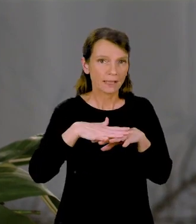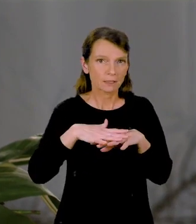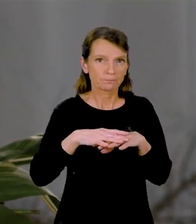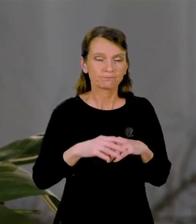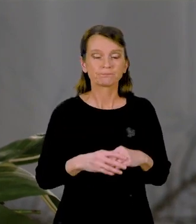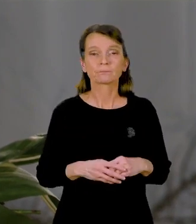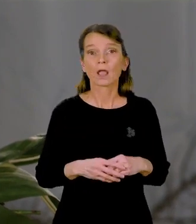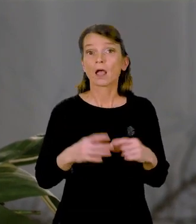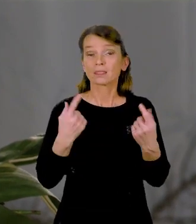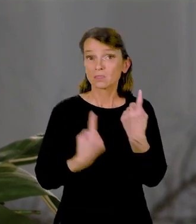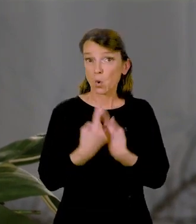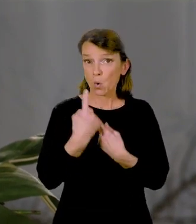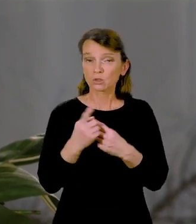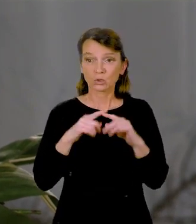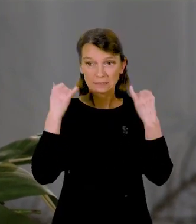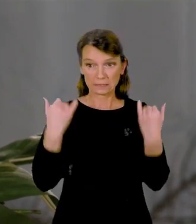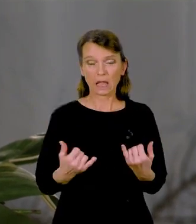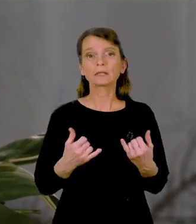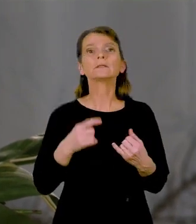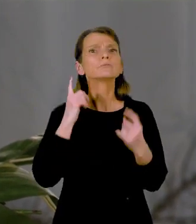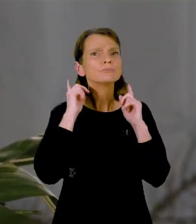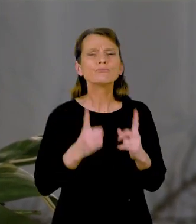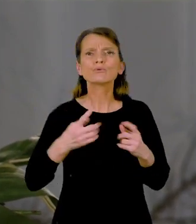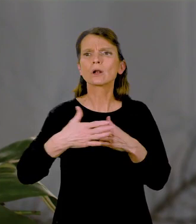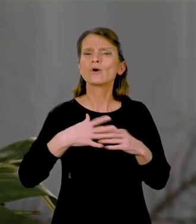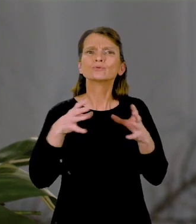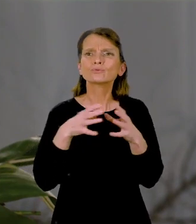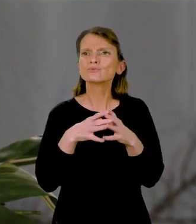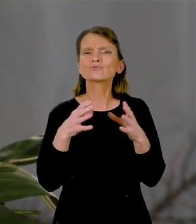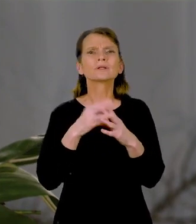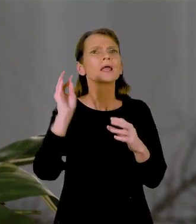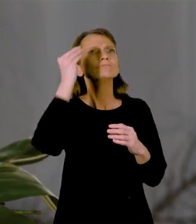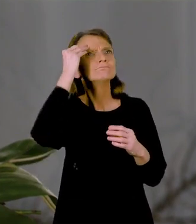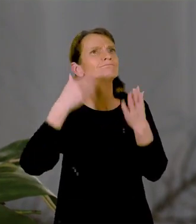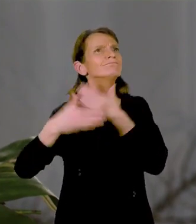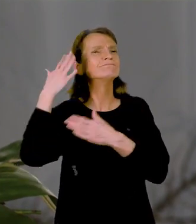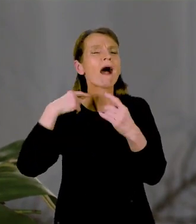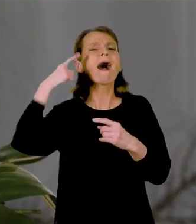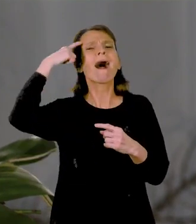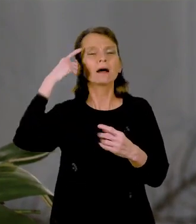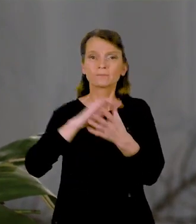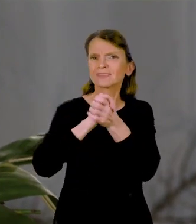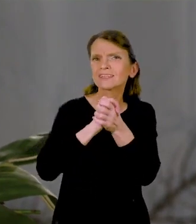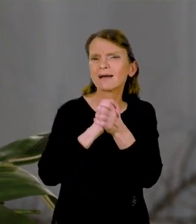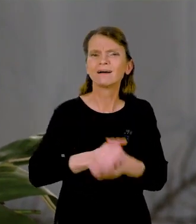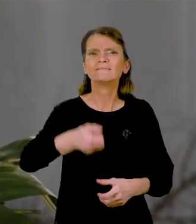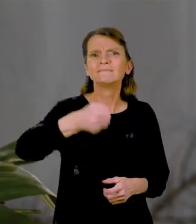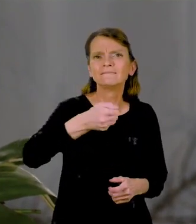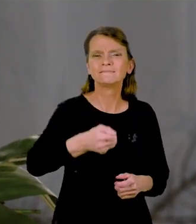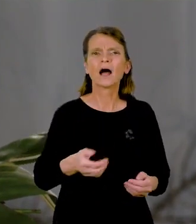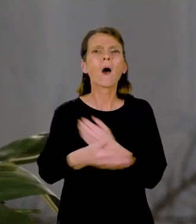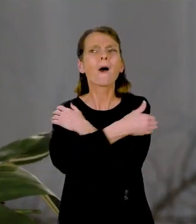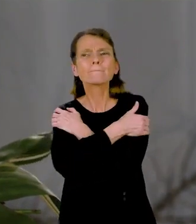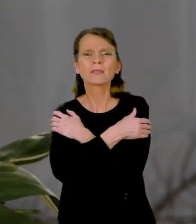Dogodkom, kot je današnji, vsekakor pritičajo druženje, izmenjava mnenj, obujanje spominov, če hočete, stiski rok,